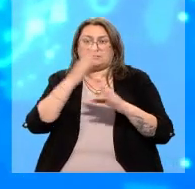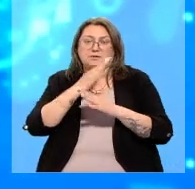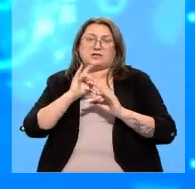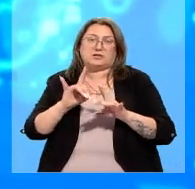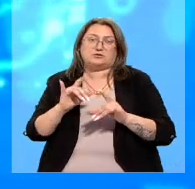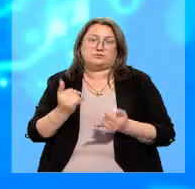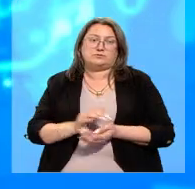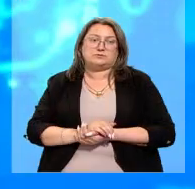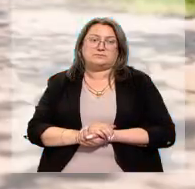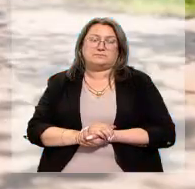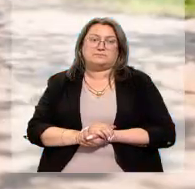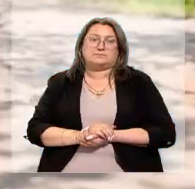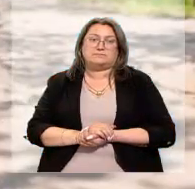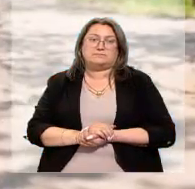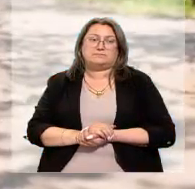следующем сюжете.